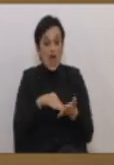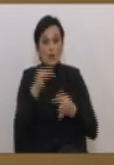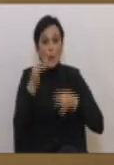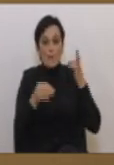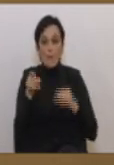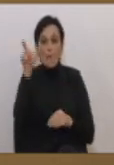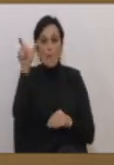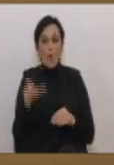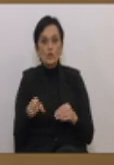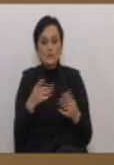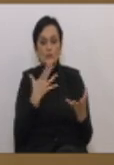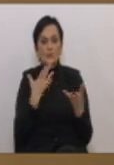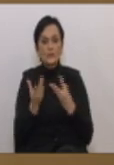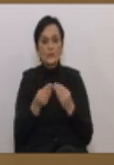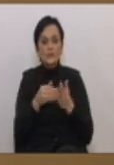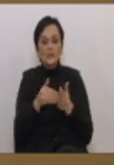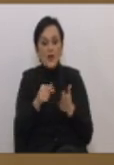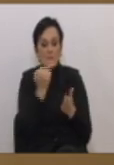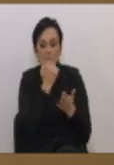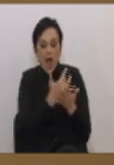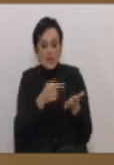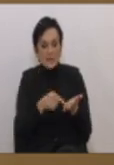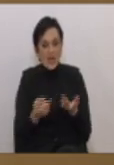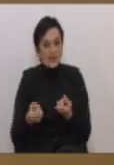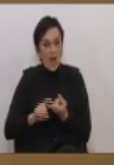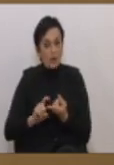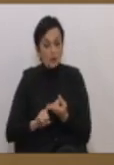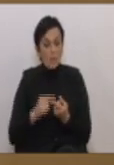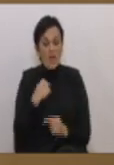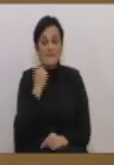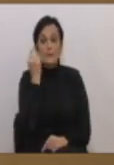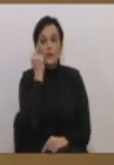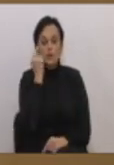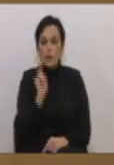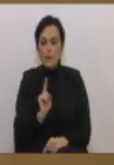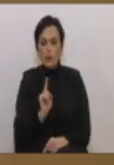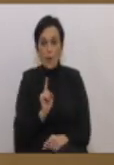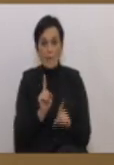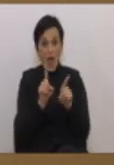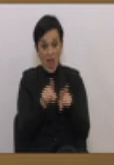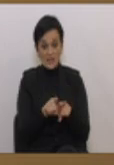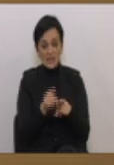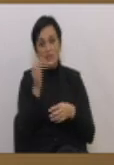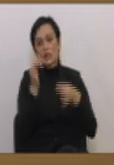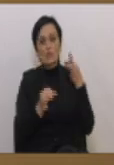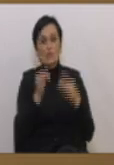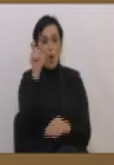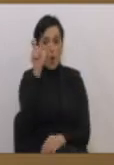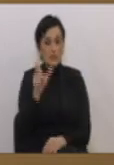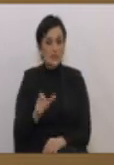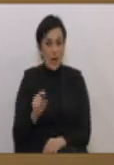გამოიტანა ფალსიფიცირებული მასალებზე დაყრდნობით მე ვფიქრობ რომ ასეთმა მოსამართლემ